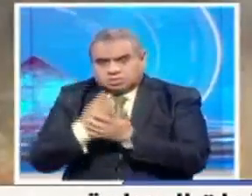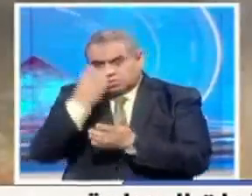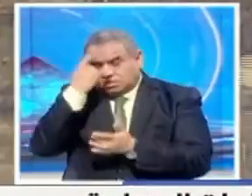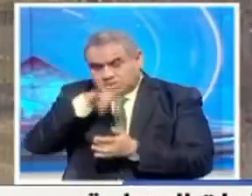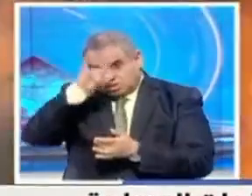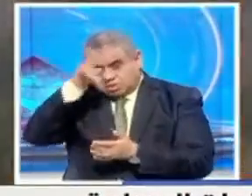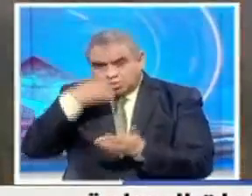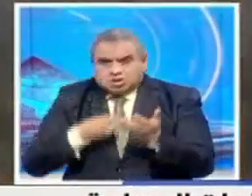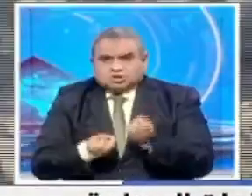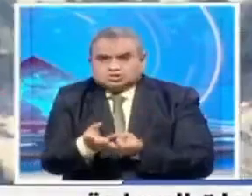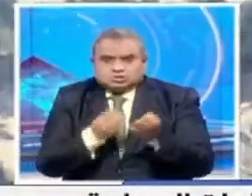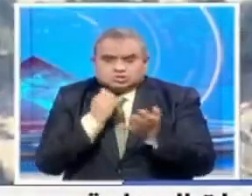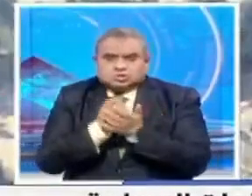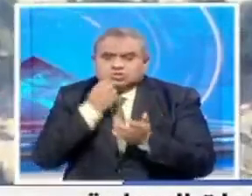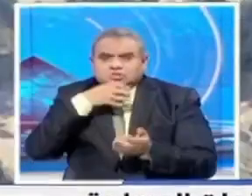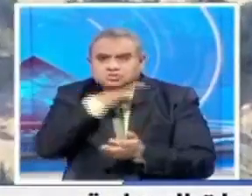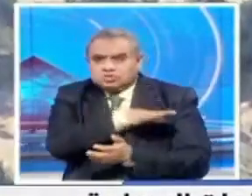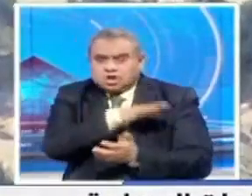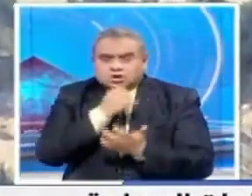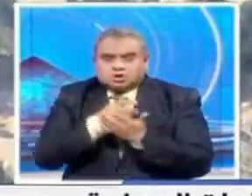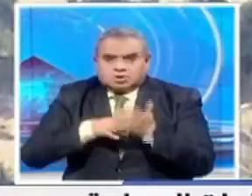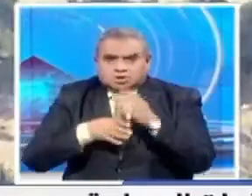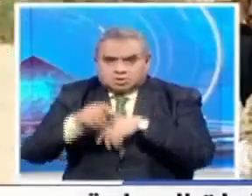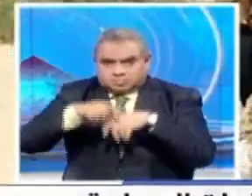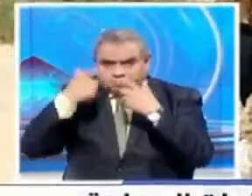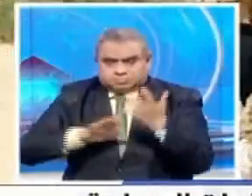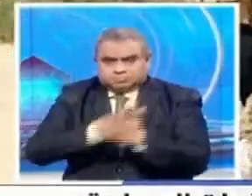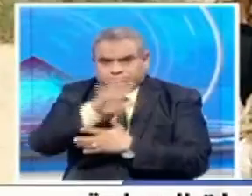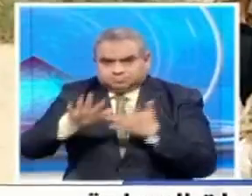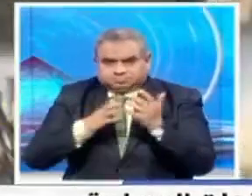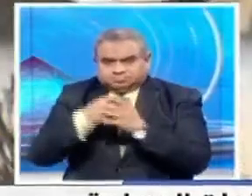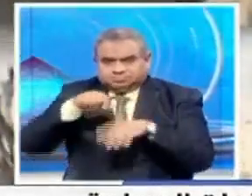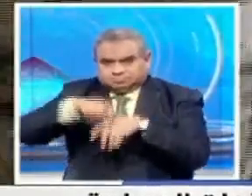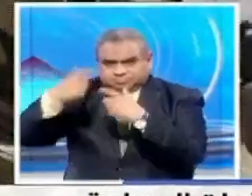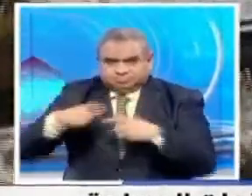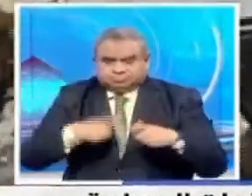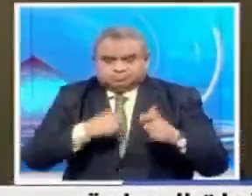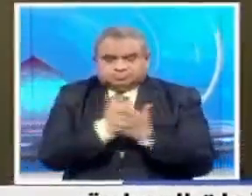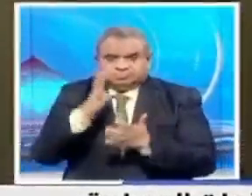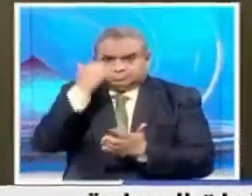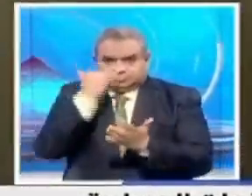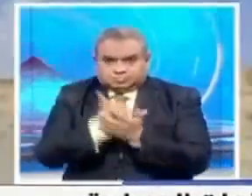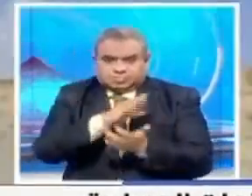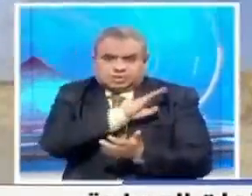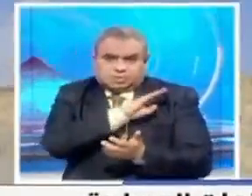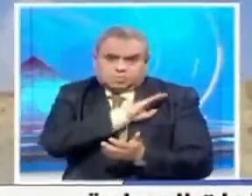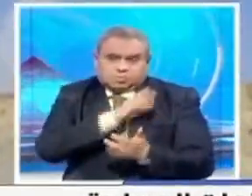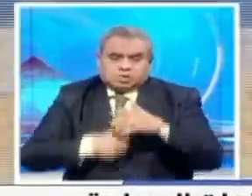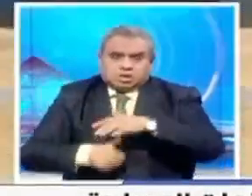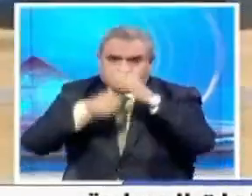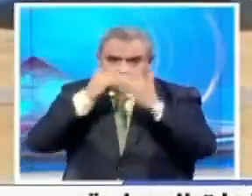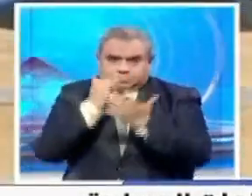لجعل سيناء معقلا للإرهاب وجبهة للصراع مع دول مجاورة لتقول القوات المسلحة